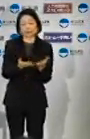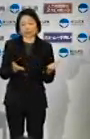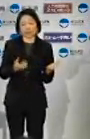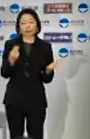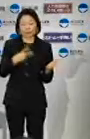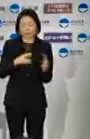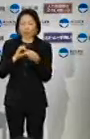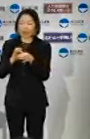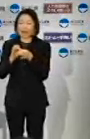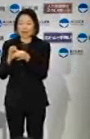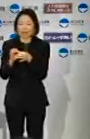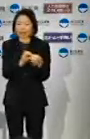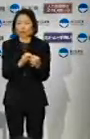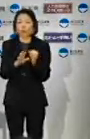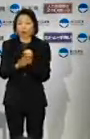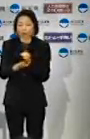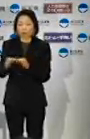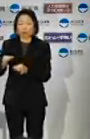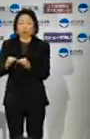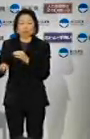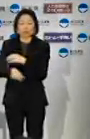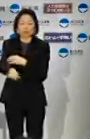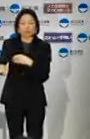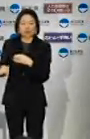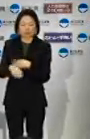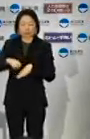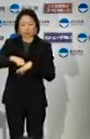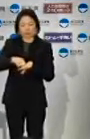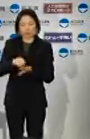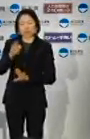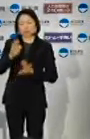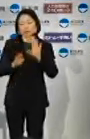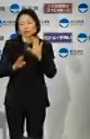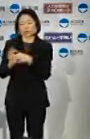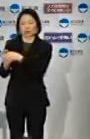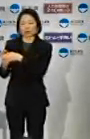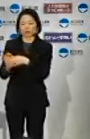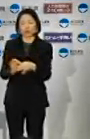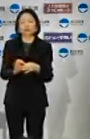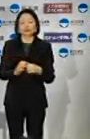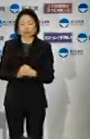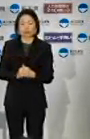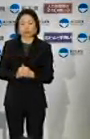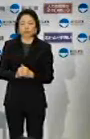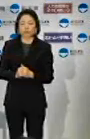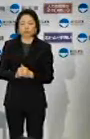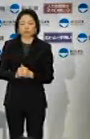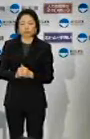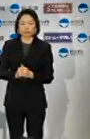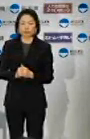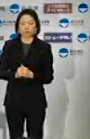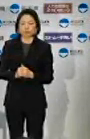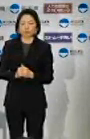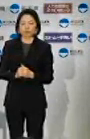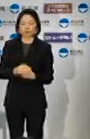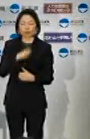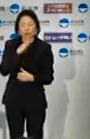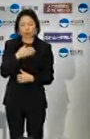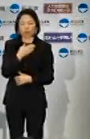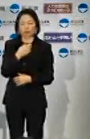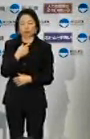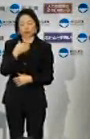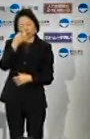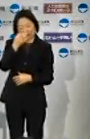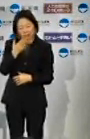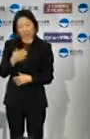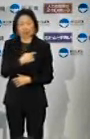連している業界の皆さんの厳しい状況が続いている中でですね、非常に申し訳ない気